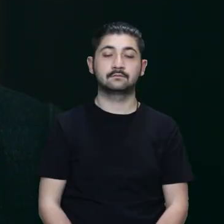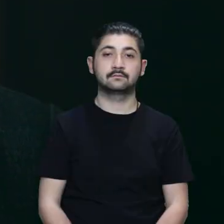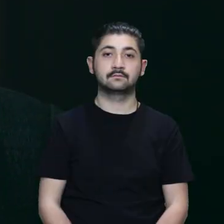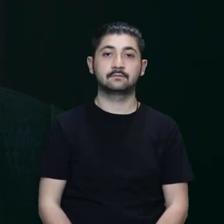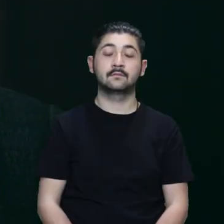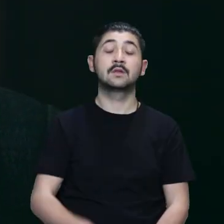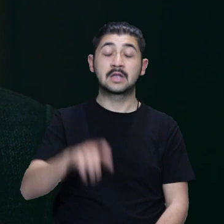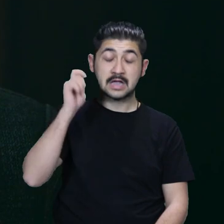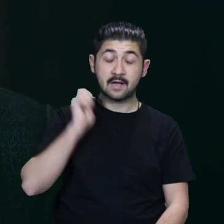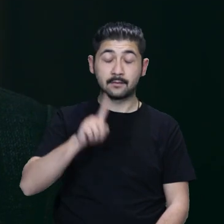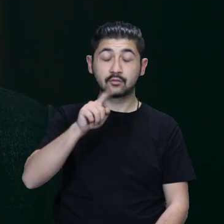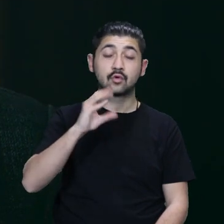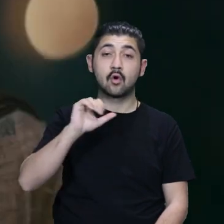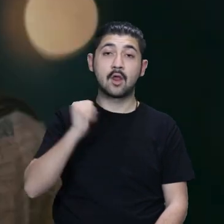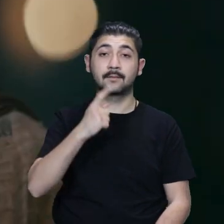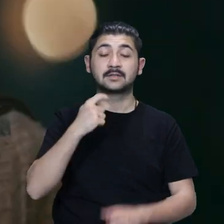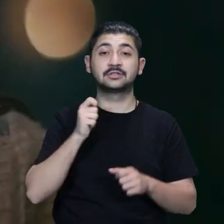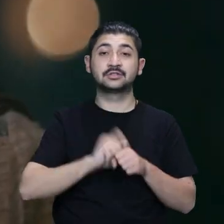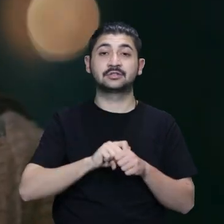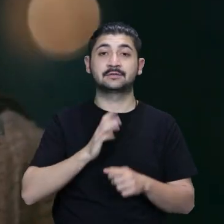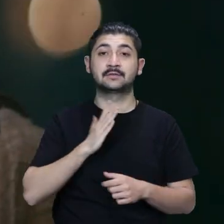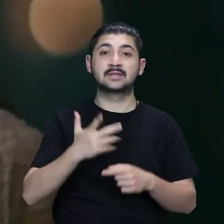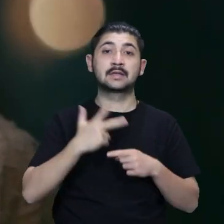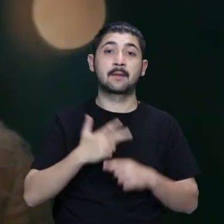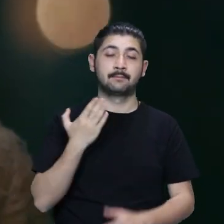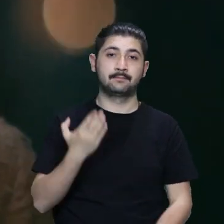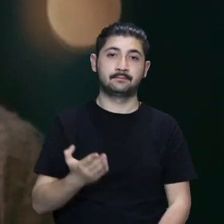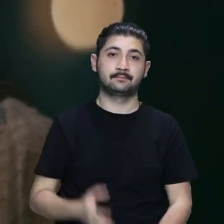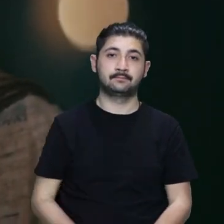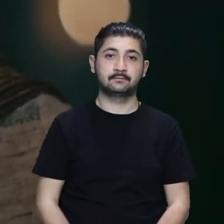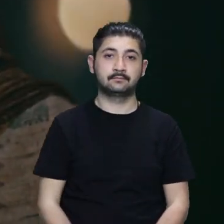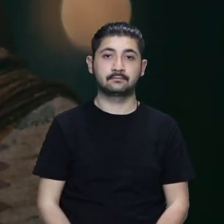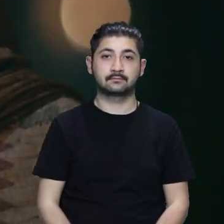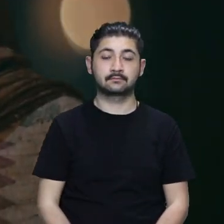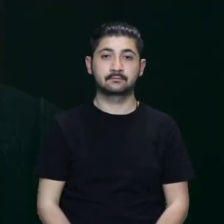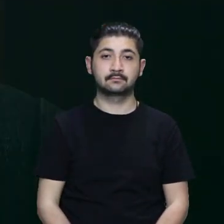Yapmamız gereken mühim bir işimiz var Zeynep. Zeynep ağlayarak kafa salladı.